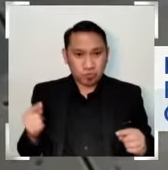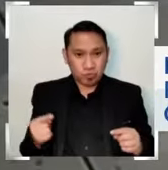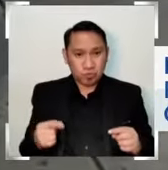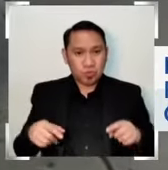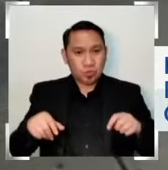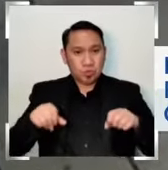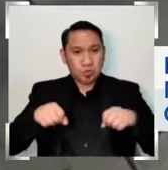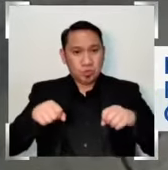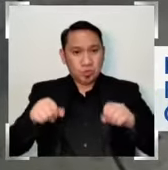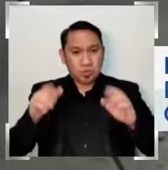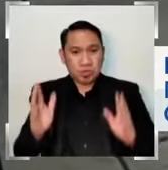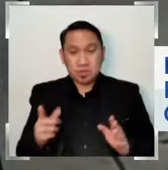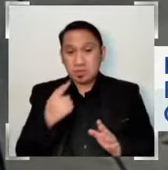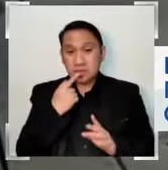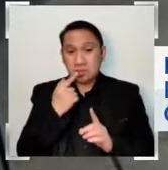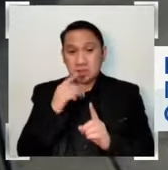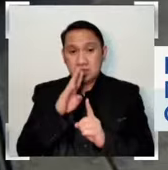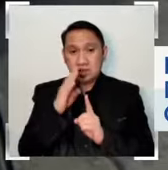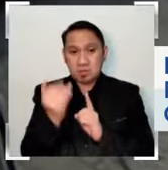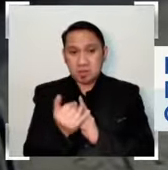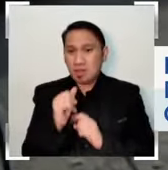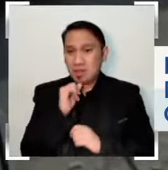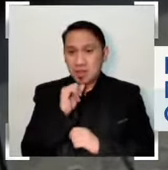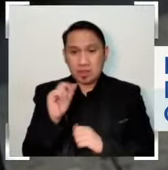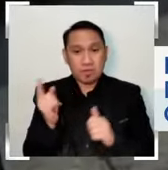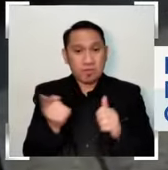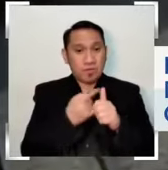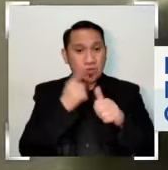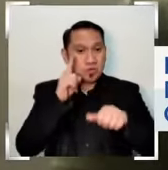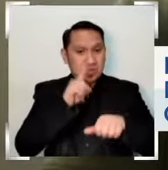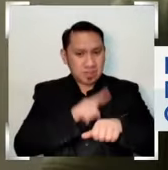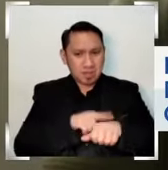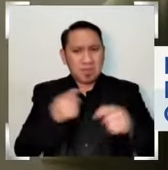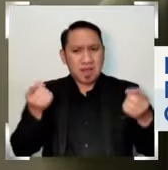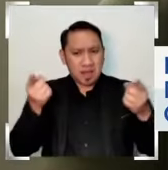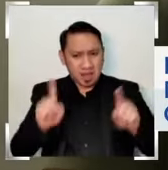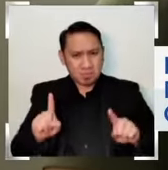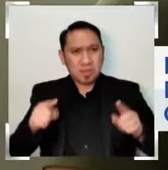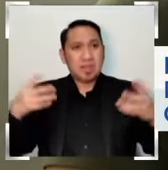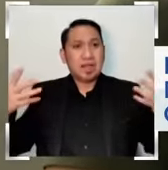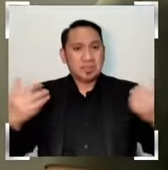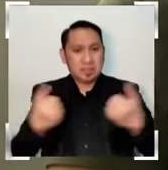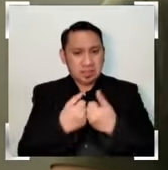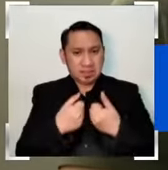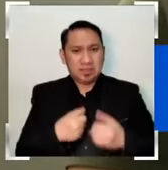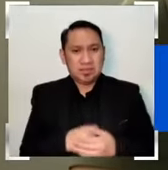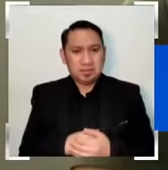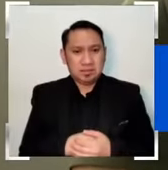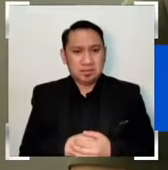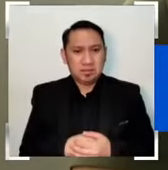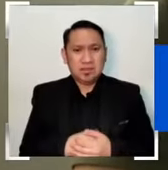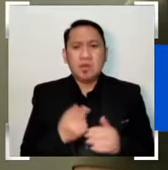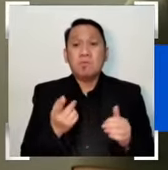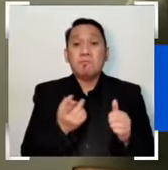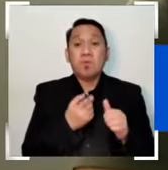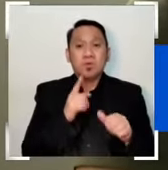Ayon sa barangay, hindi raw ito ang unang beses na may aksidente sa lugar. Nung una pong may nadisgrasya dyan, lumapit na dito, naayos naman